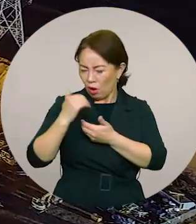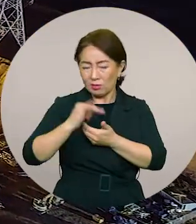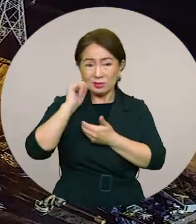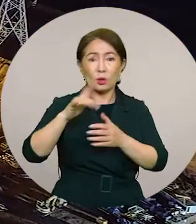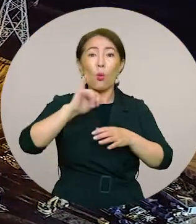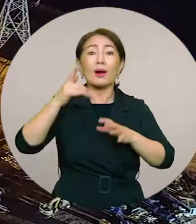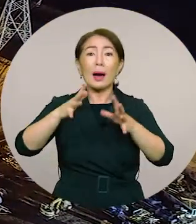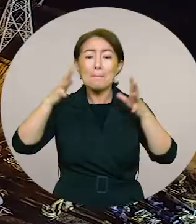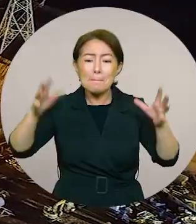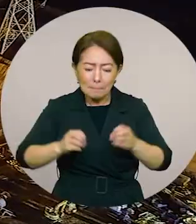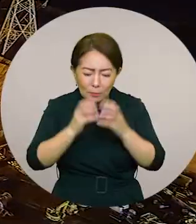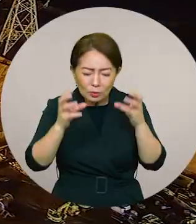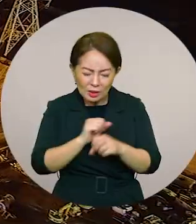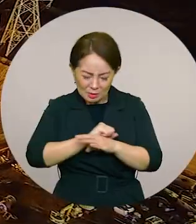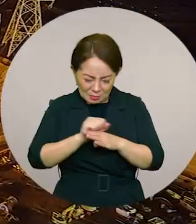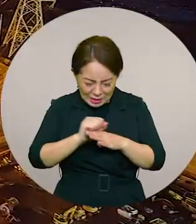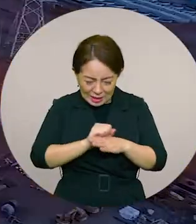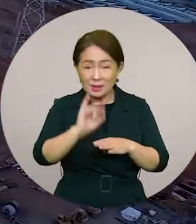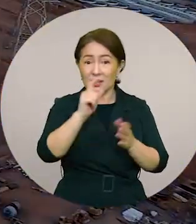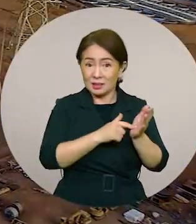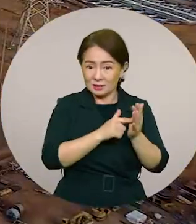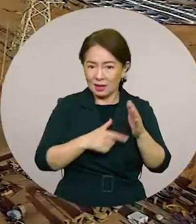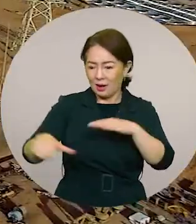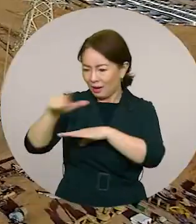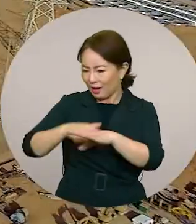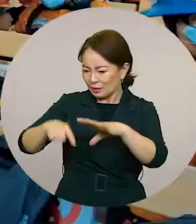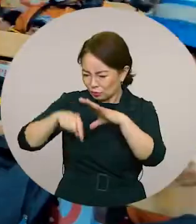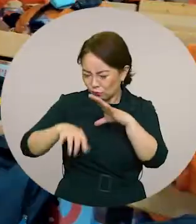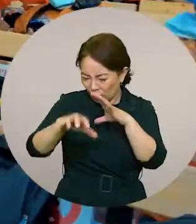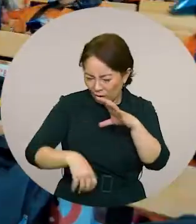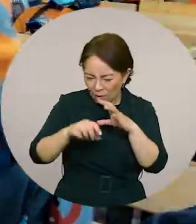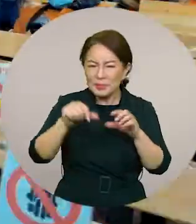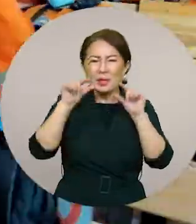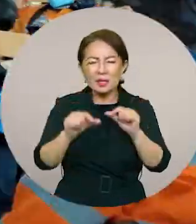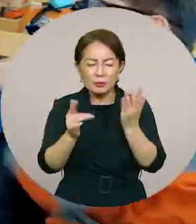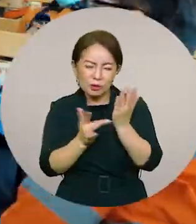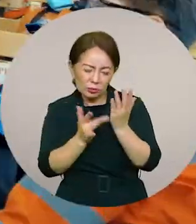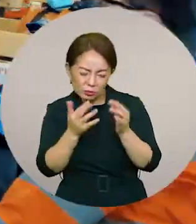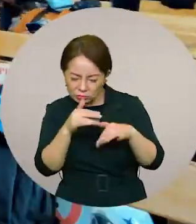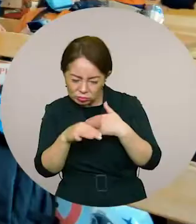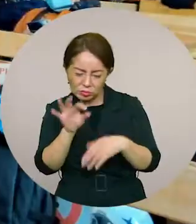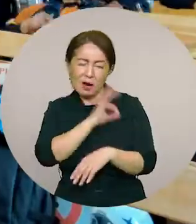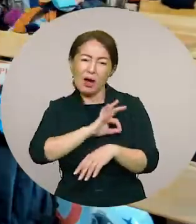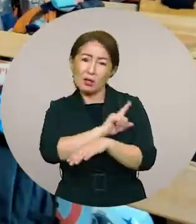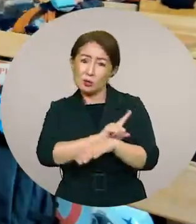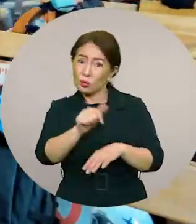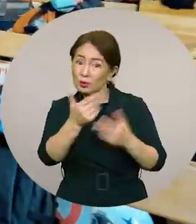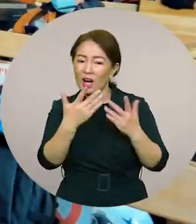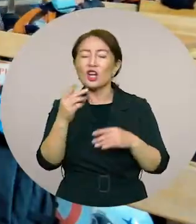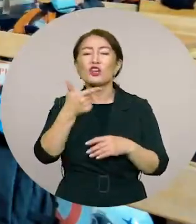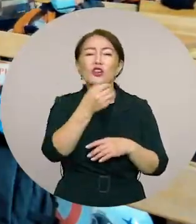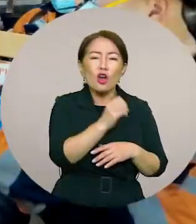байгуулалтын нүсэр бэлтгэл шаардлагатай. Гэхдээ хүдэр олборлтын зардал хямд блоклон олборлох технологийн үр шимийг гаргахад